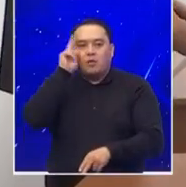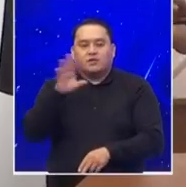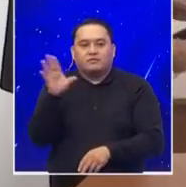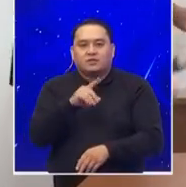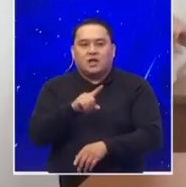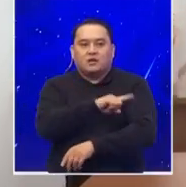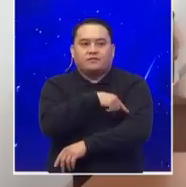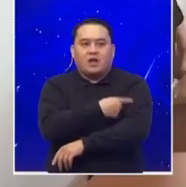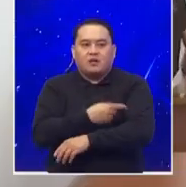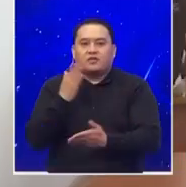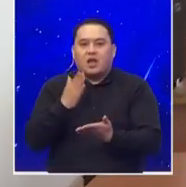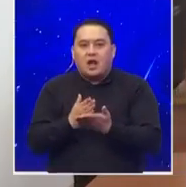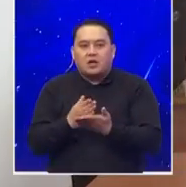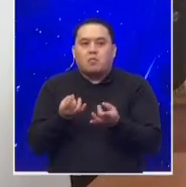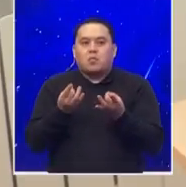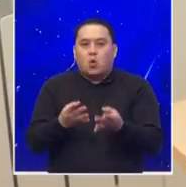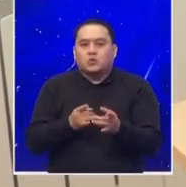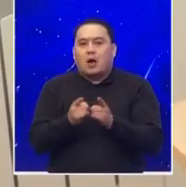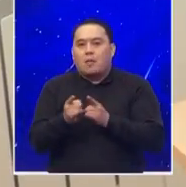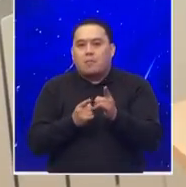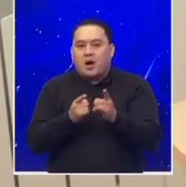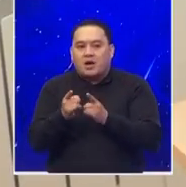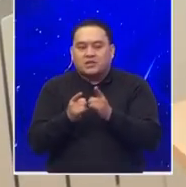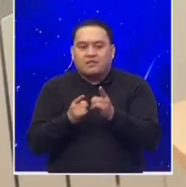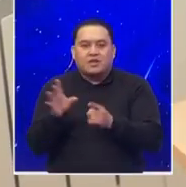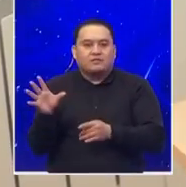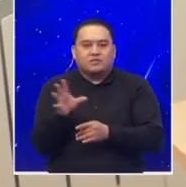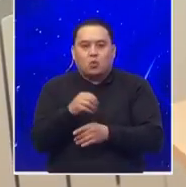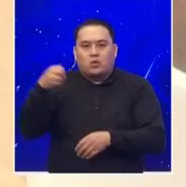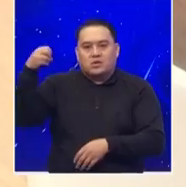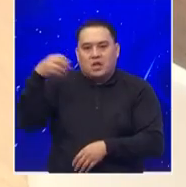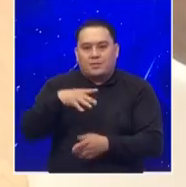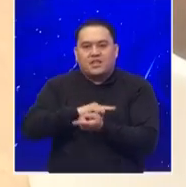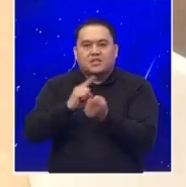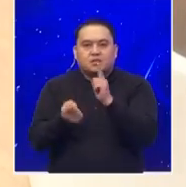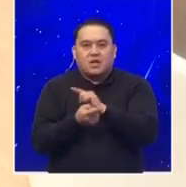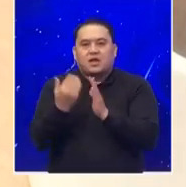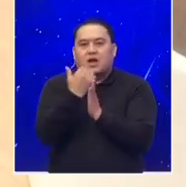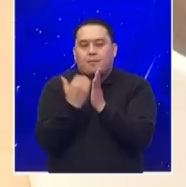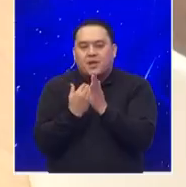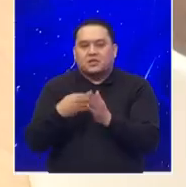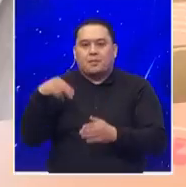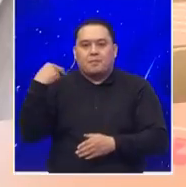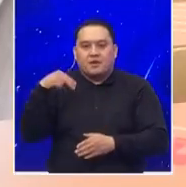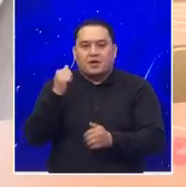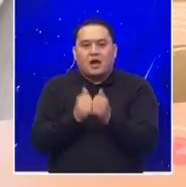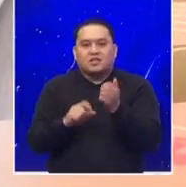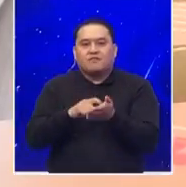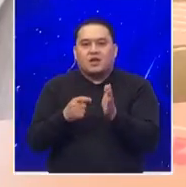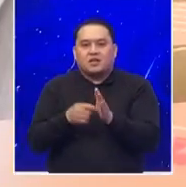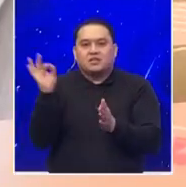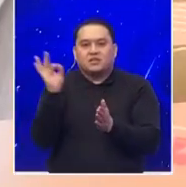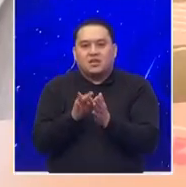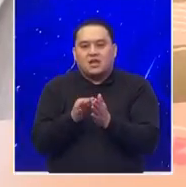все санитарные средства. От элементарного мыла до кварцевой дезинфицирующей лампы. Изменили и расписание перемен для каждого класса с